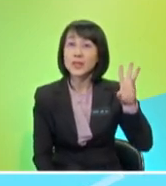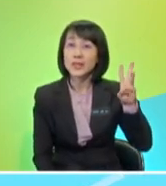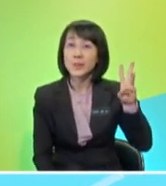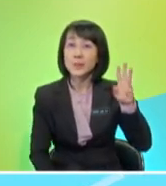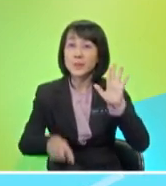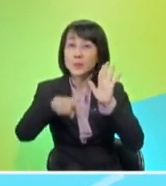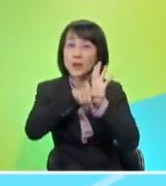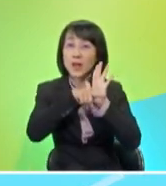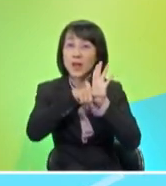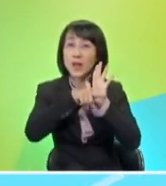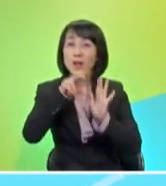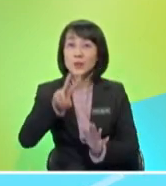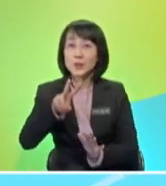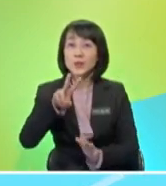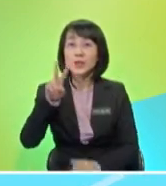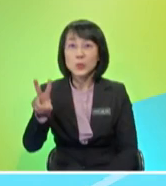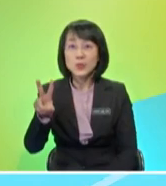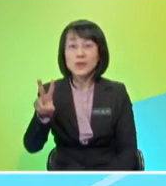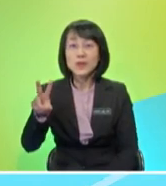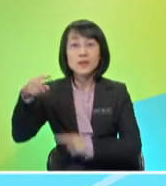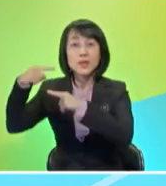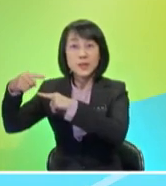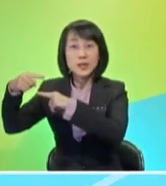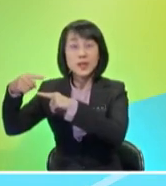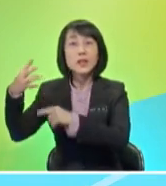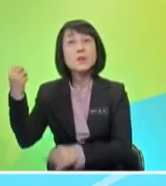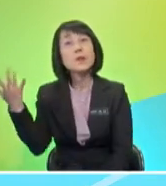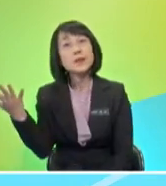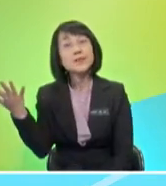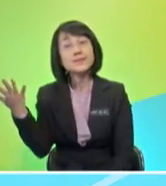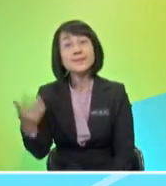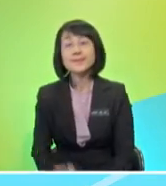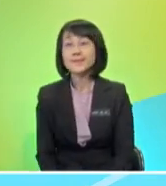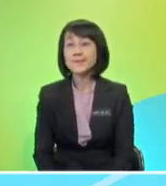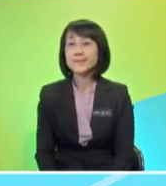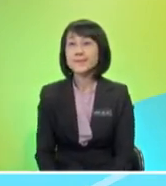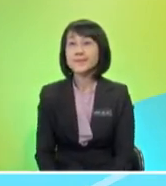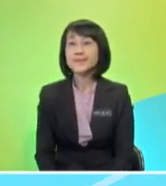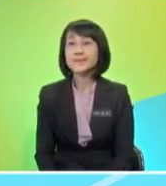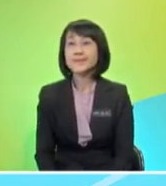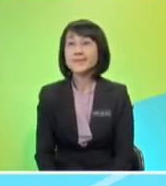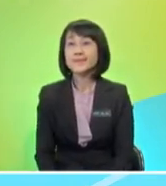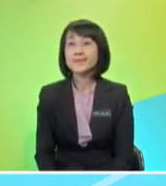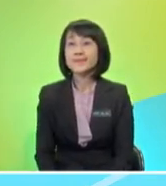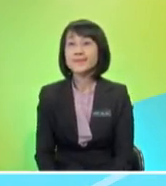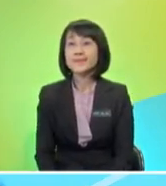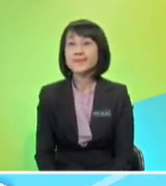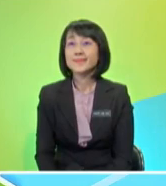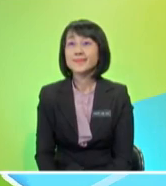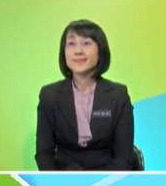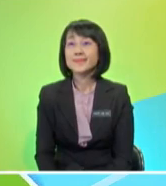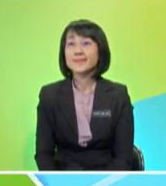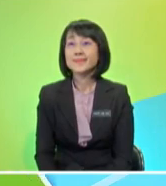Okey. Kita tunggu seorang lagi. Okey. Muhammad Zulfikar. Dah siap ke?